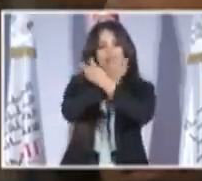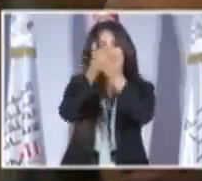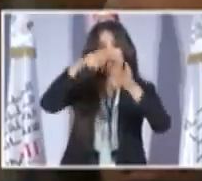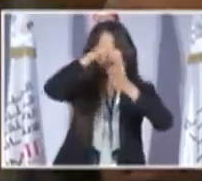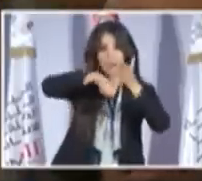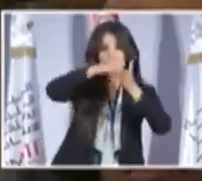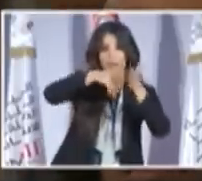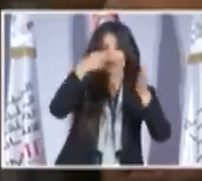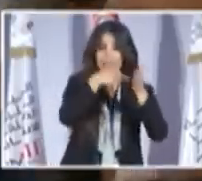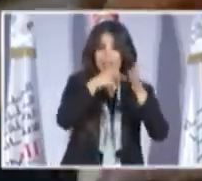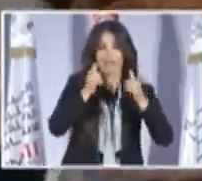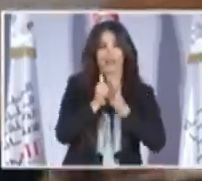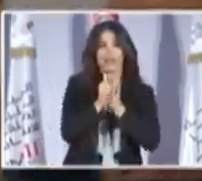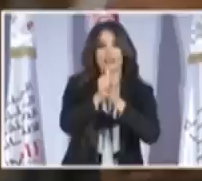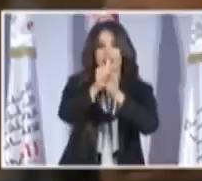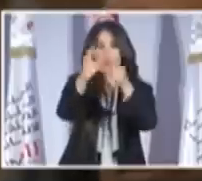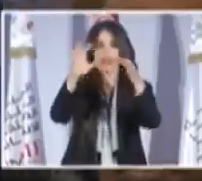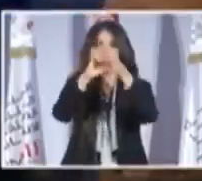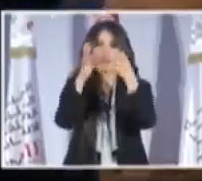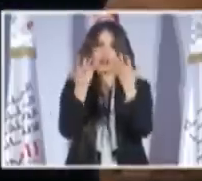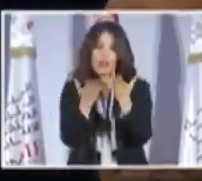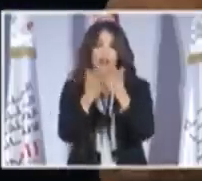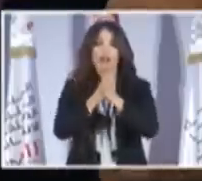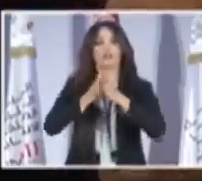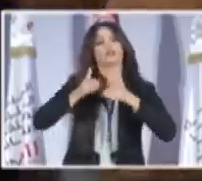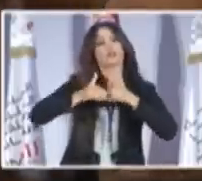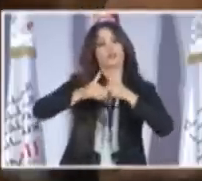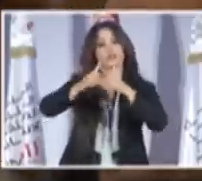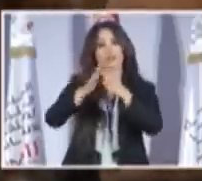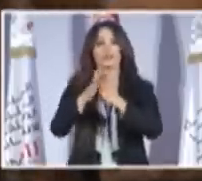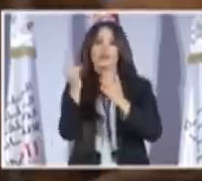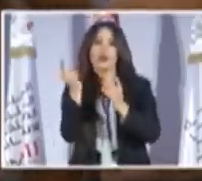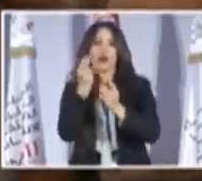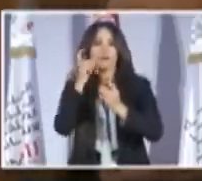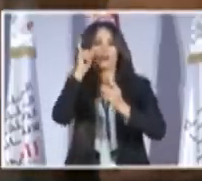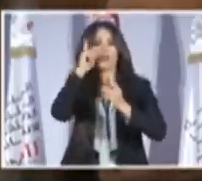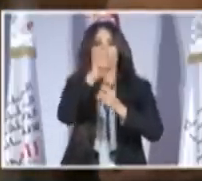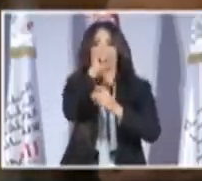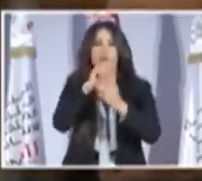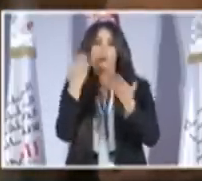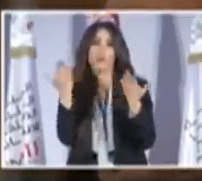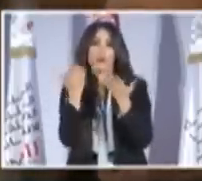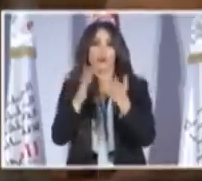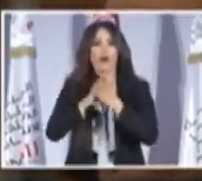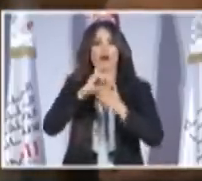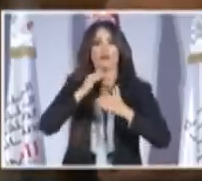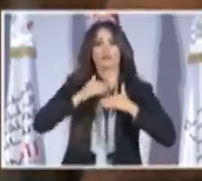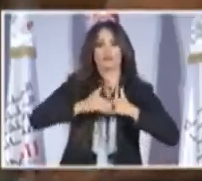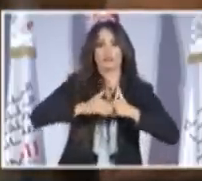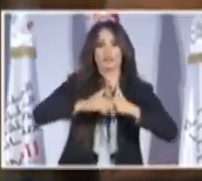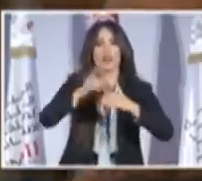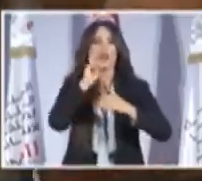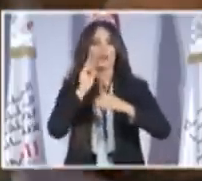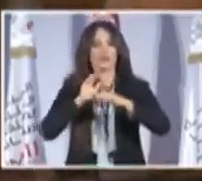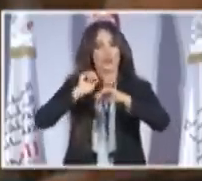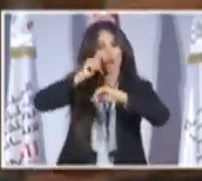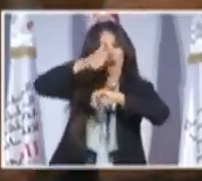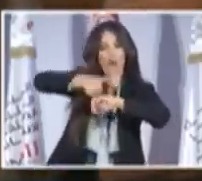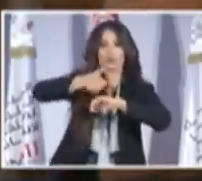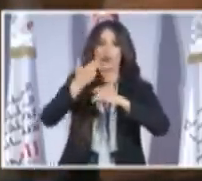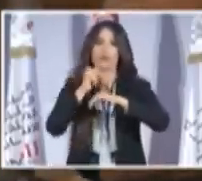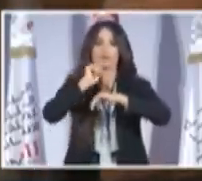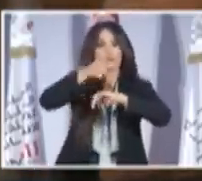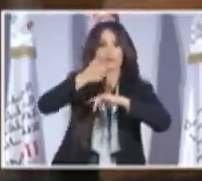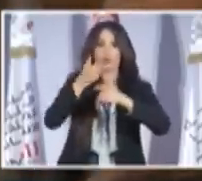معليش طول النهار غدوه في حين انه كان المفروض وكنا نتوقع انه في نفسه يتم كل ساعتين كل ساعتين